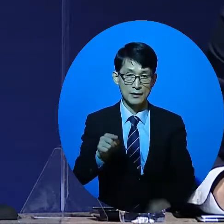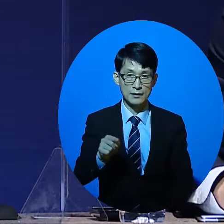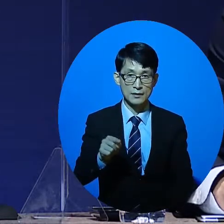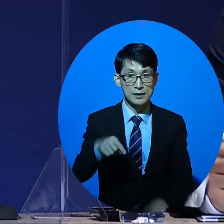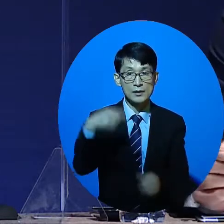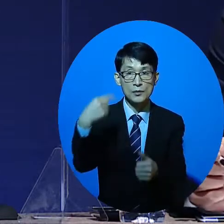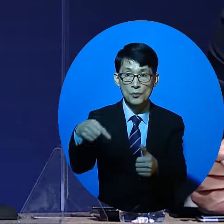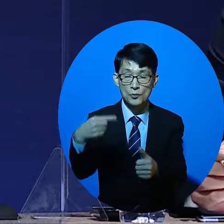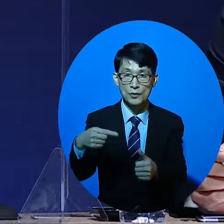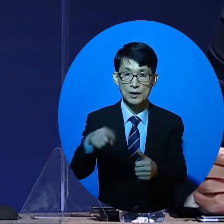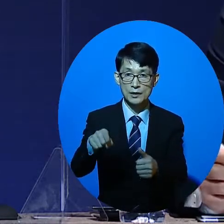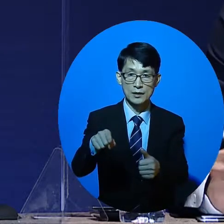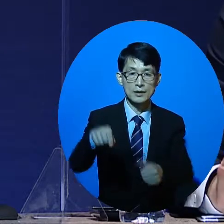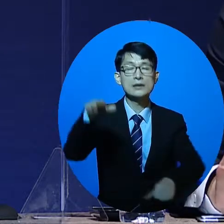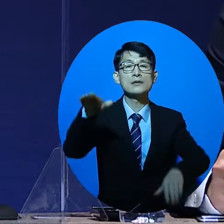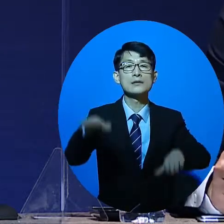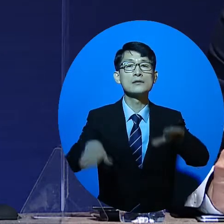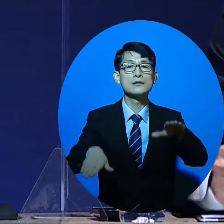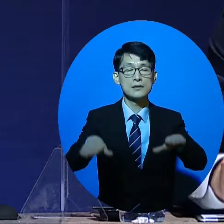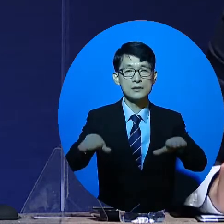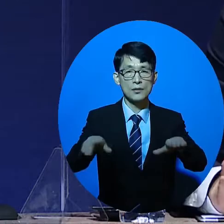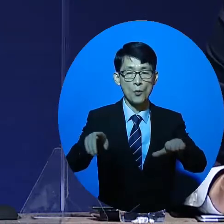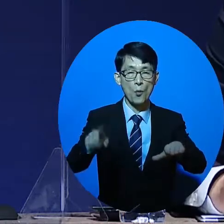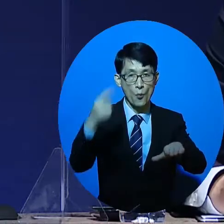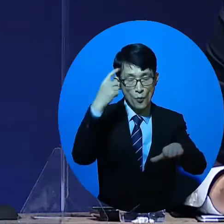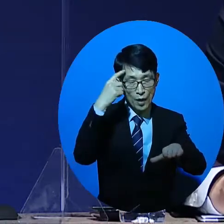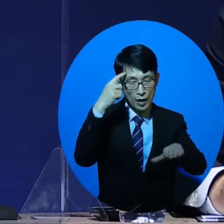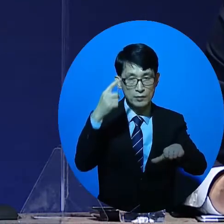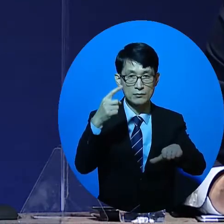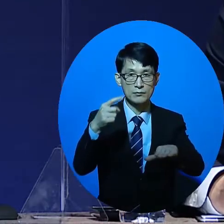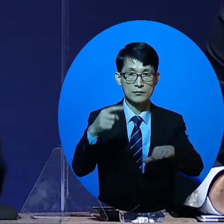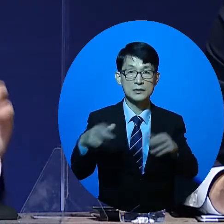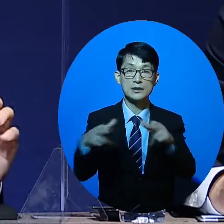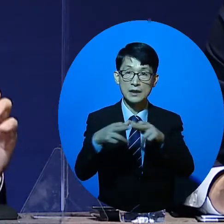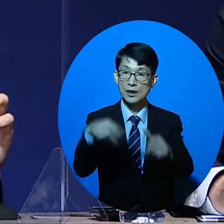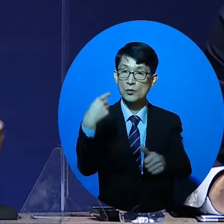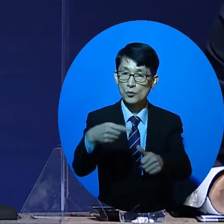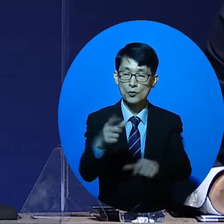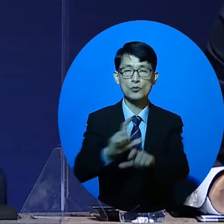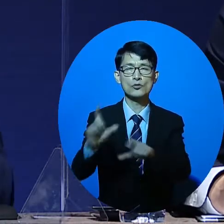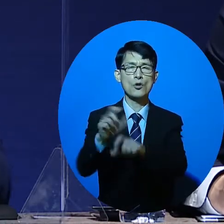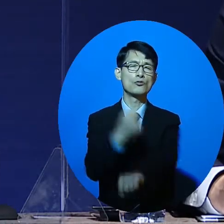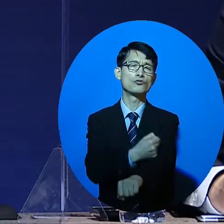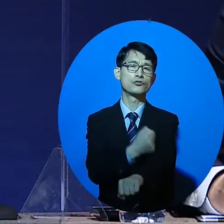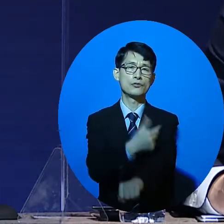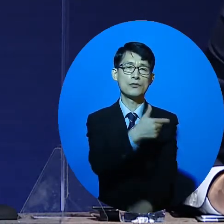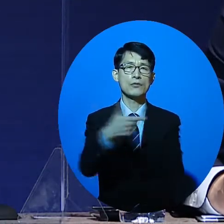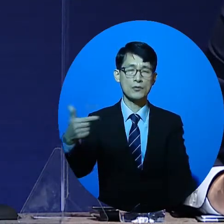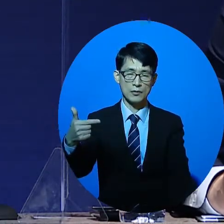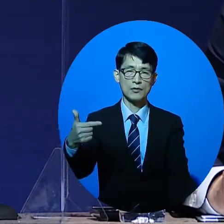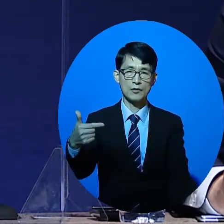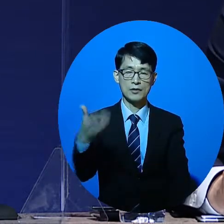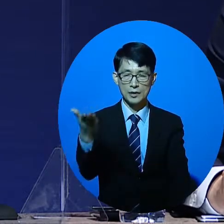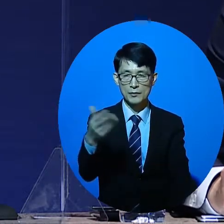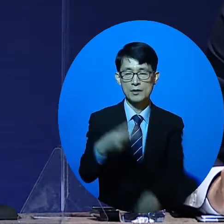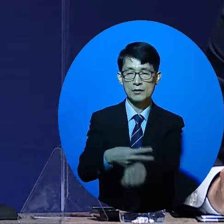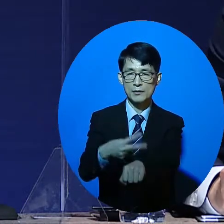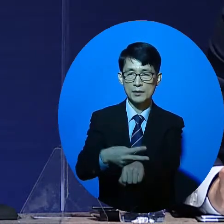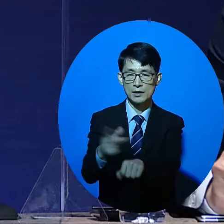지도자는 차별화를 돌릴 필요가 있다. 처우 개선이 필요하다는 부분이다. 제 말씀은 지금 교수님 말씀하신 것들은 여러 가지